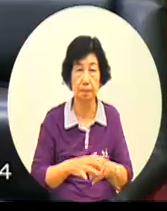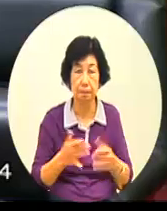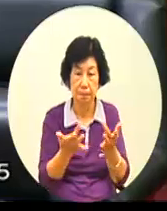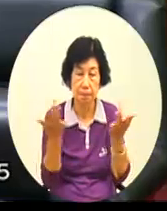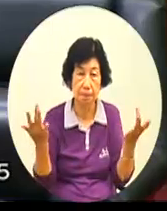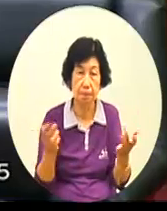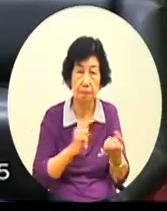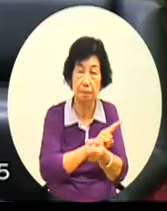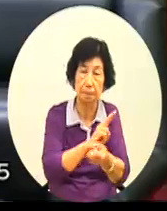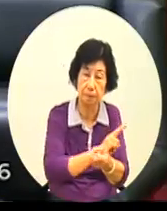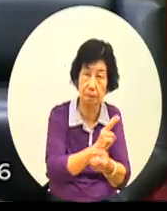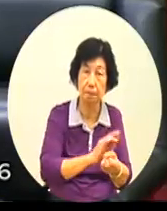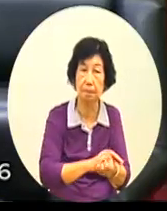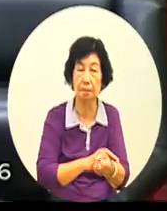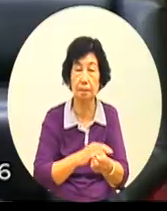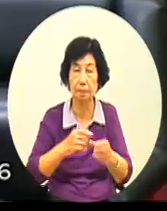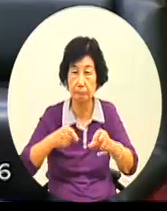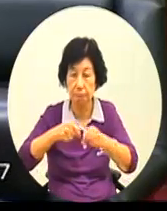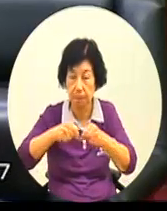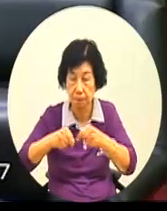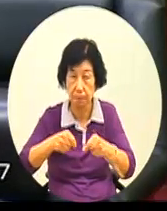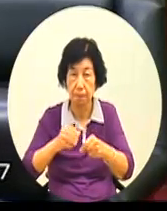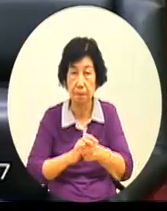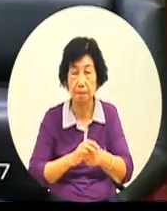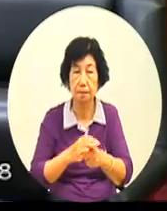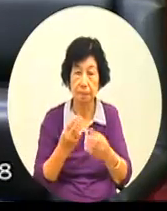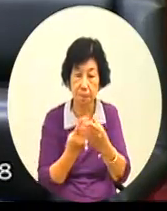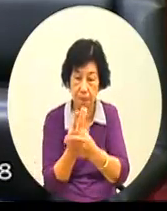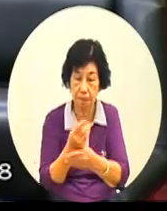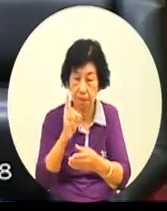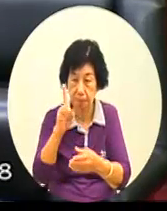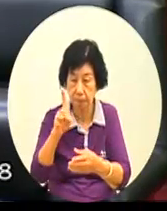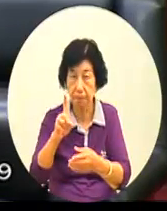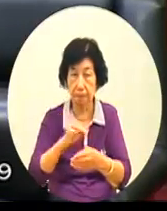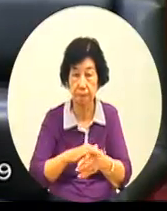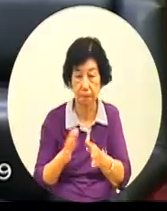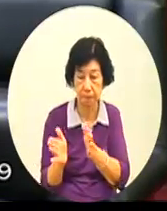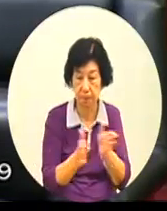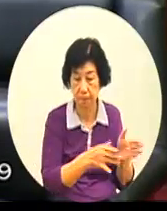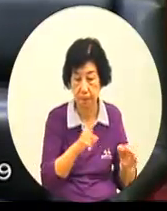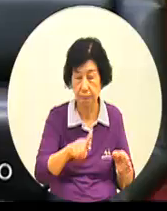外，还有什么其他的规划？有让我们有所